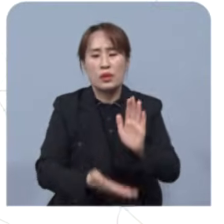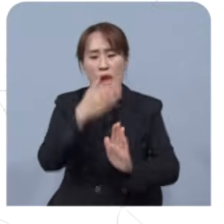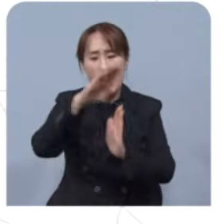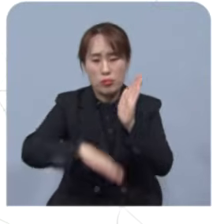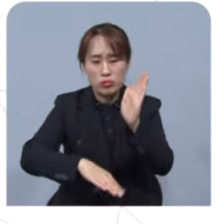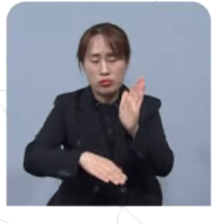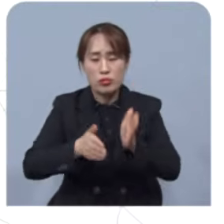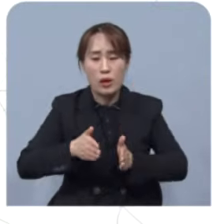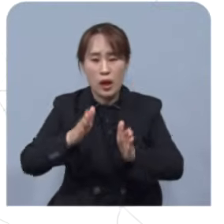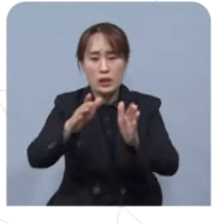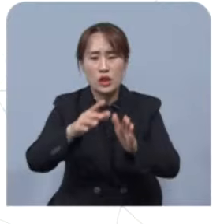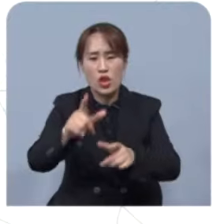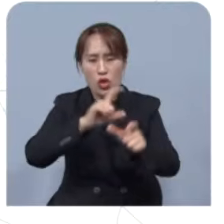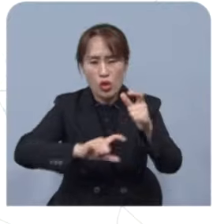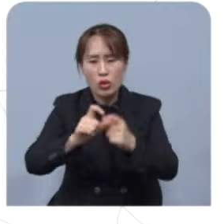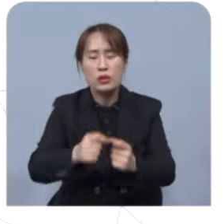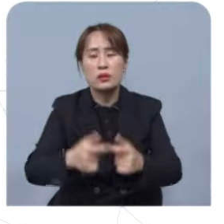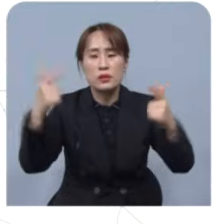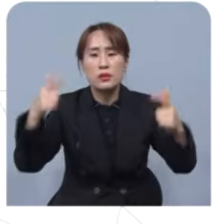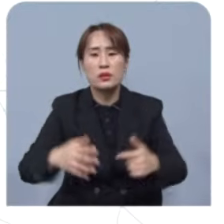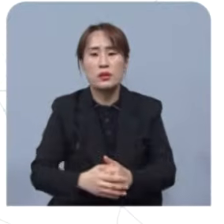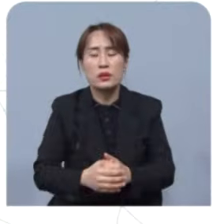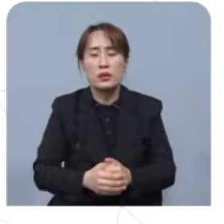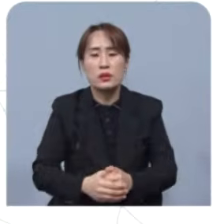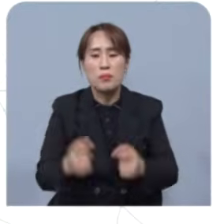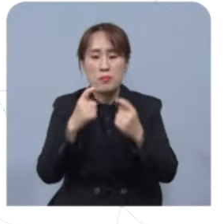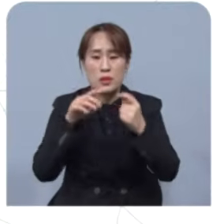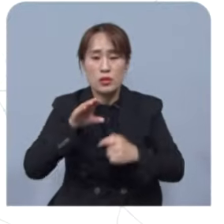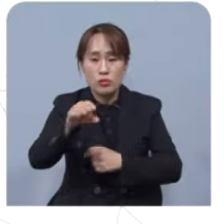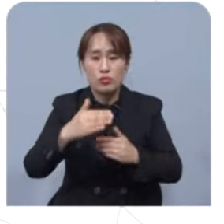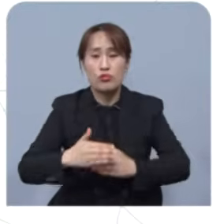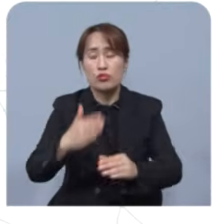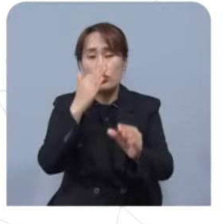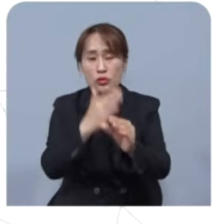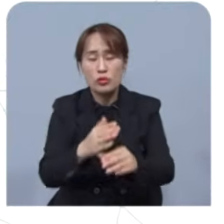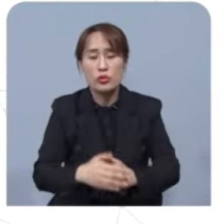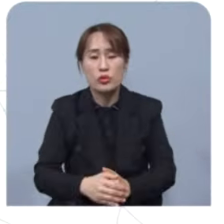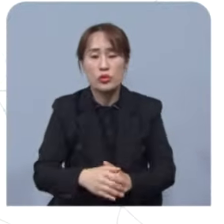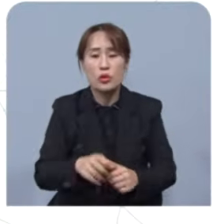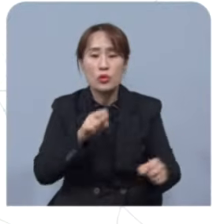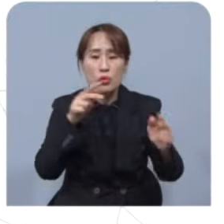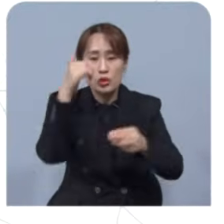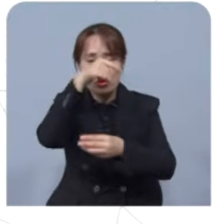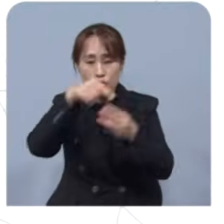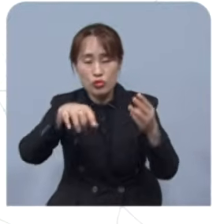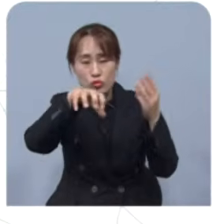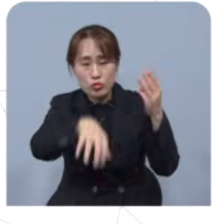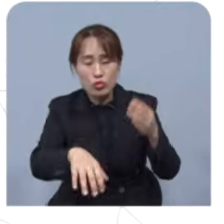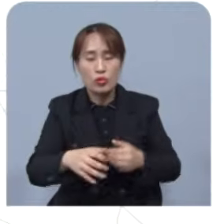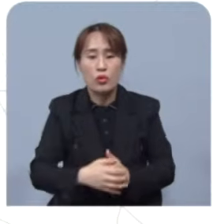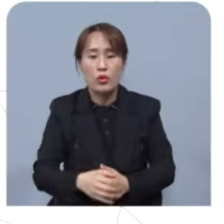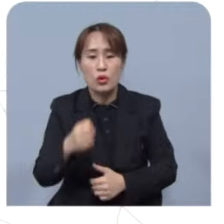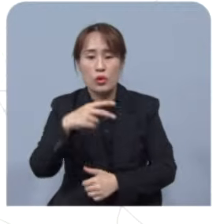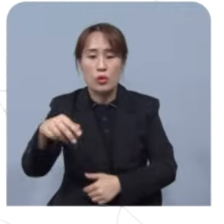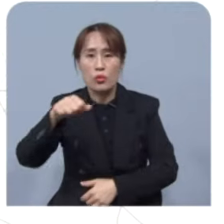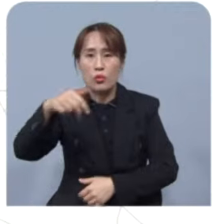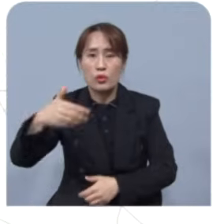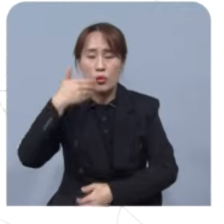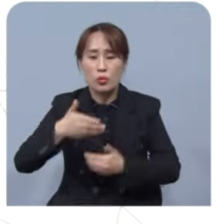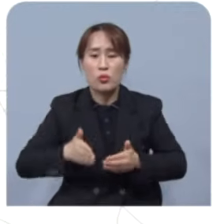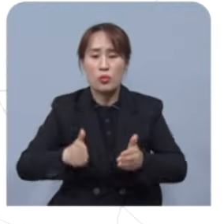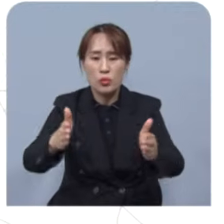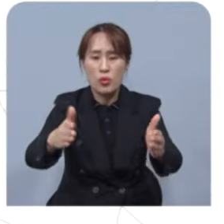간선 기능도 강화하겠습니다. 민자 사업으로 추진 중인 용인 충주와 영동 오창